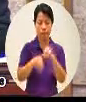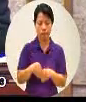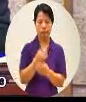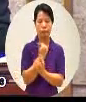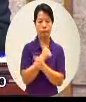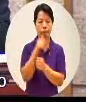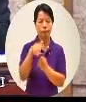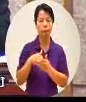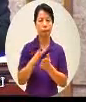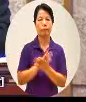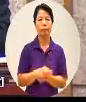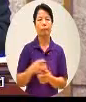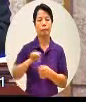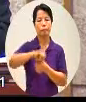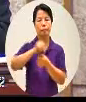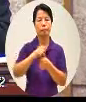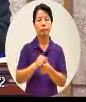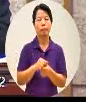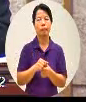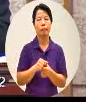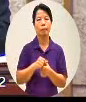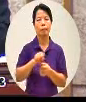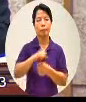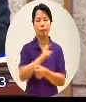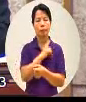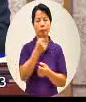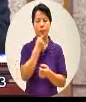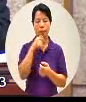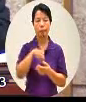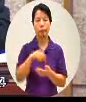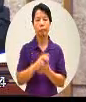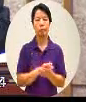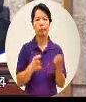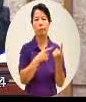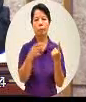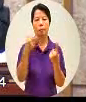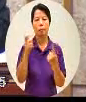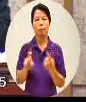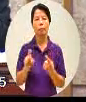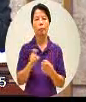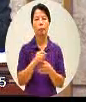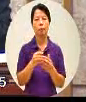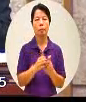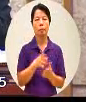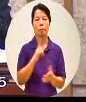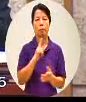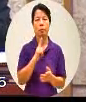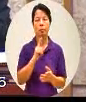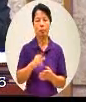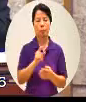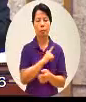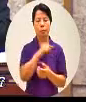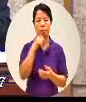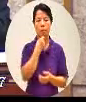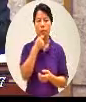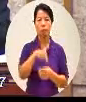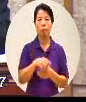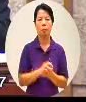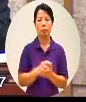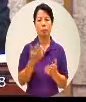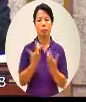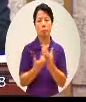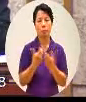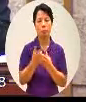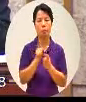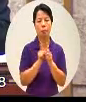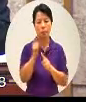志愿序，所以会介在六，会增加在六到十个中间。他们今天 还会变嘛？哈， 对。然后志愿跟志愿之间分数一定会差距，一